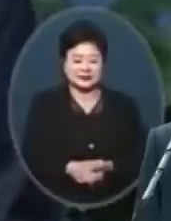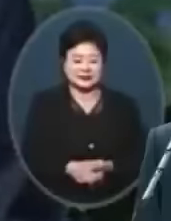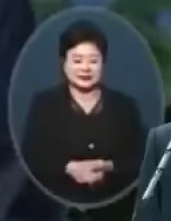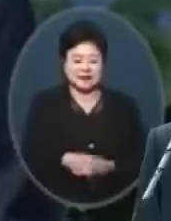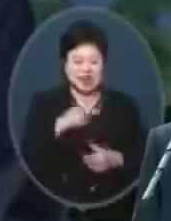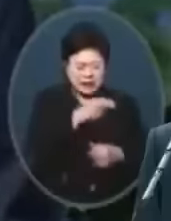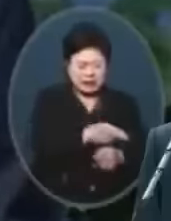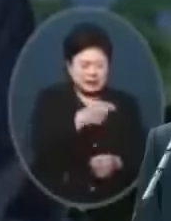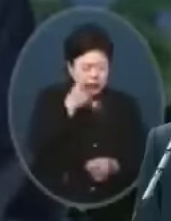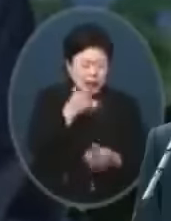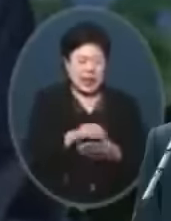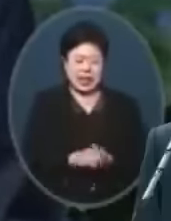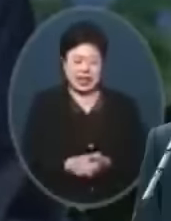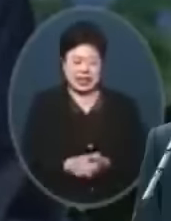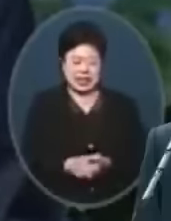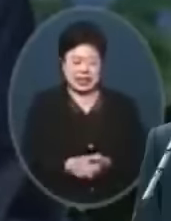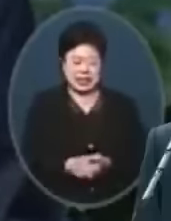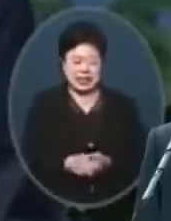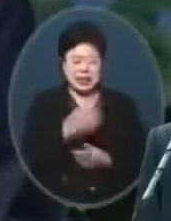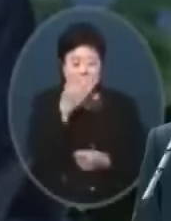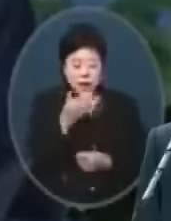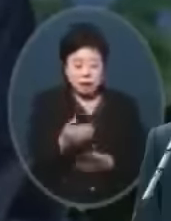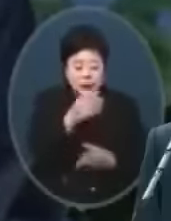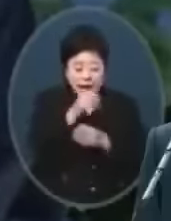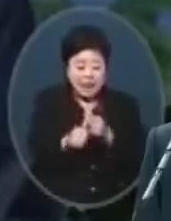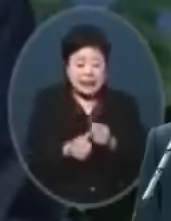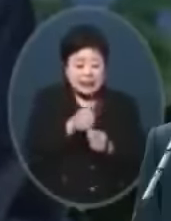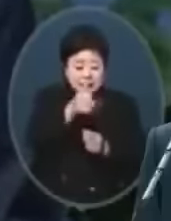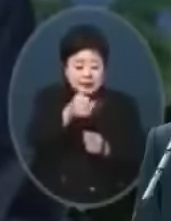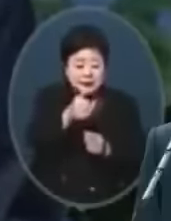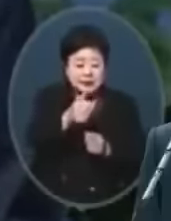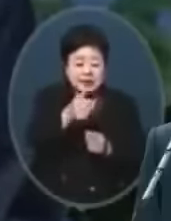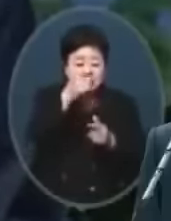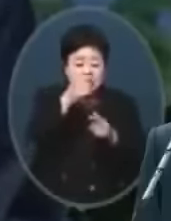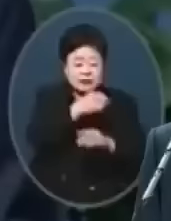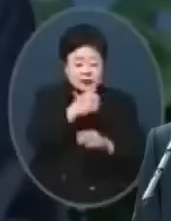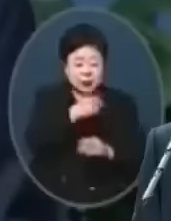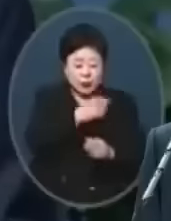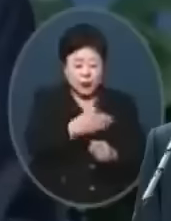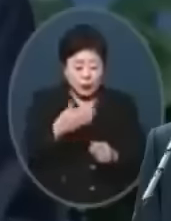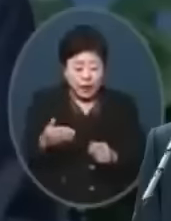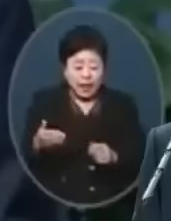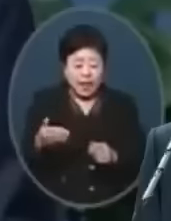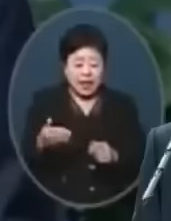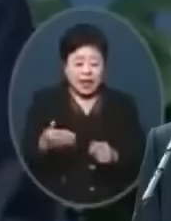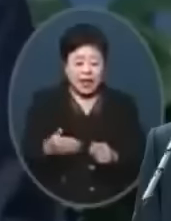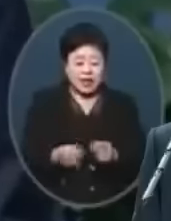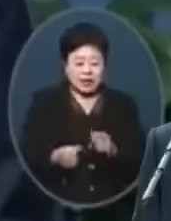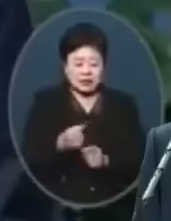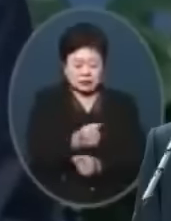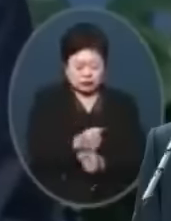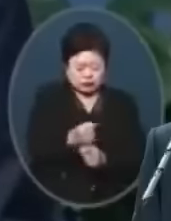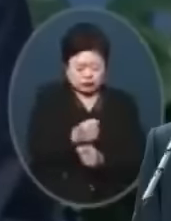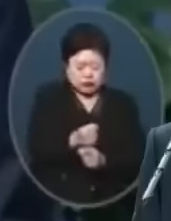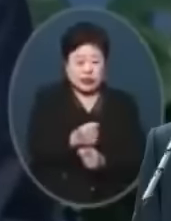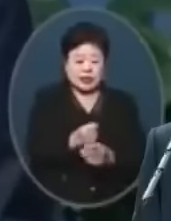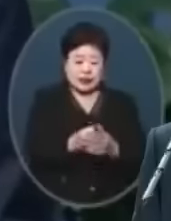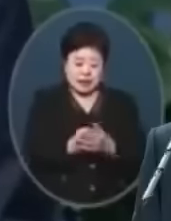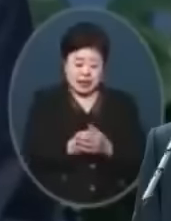안 끊으십니다. 여러분 하나님이 예수 그리스도의 보혈의 밧줄로 여러분을